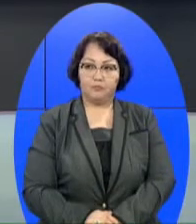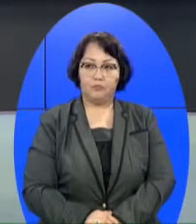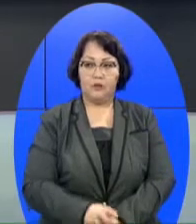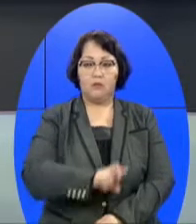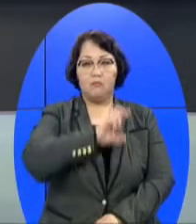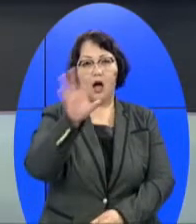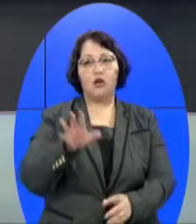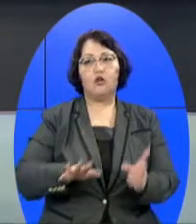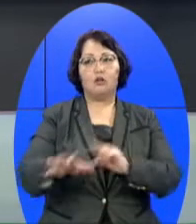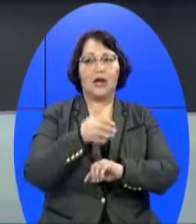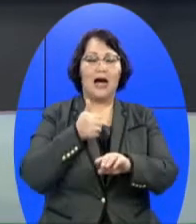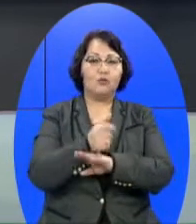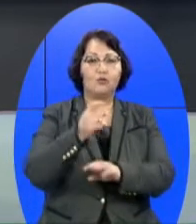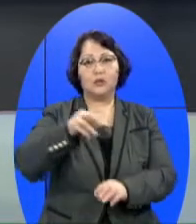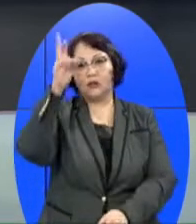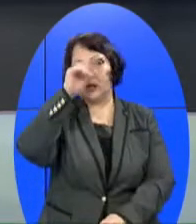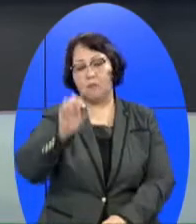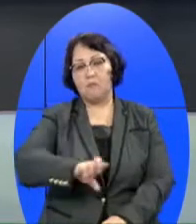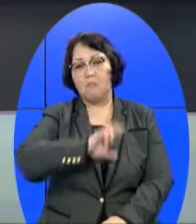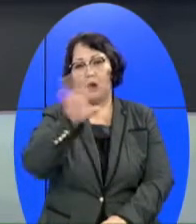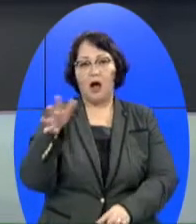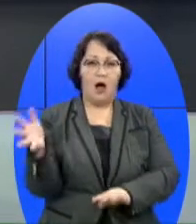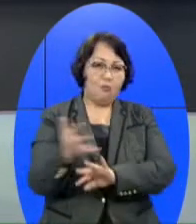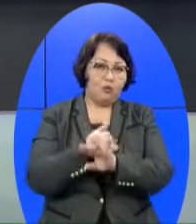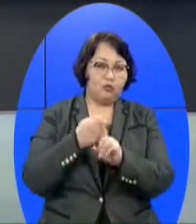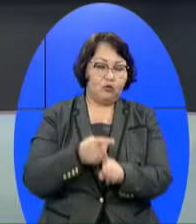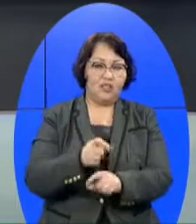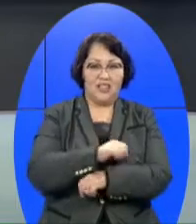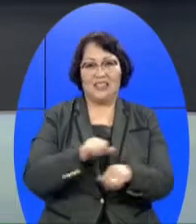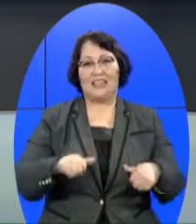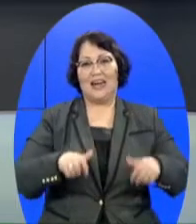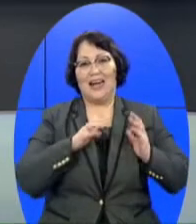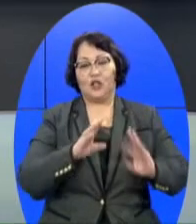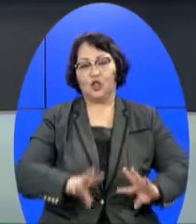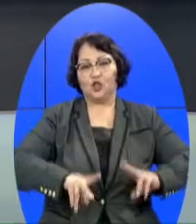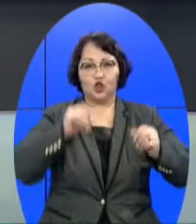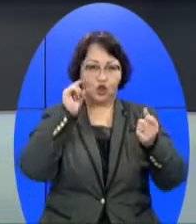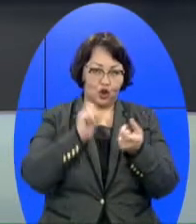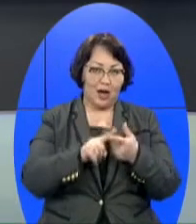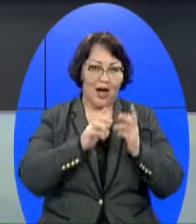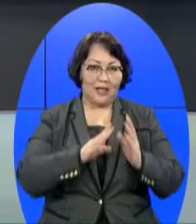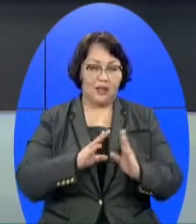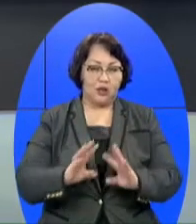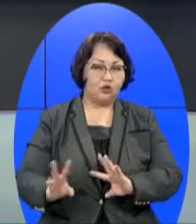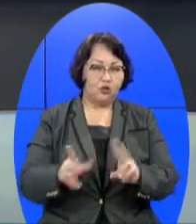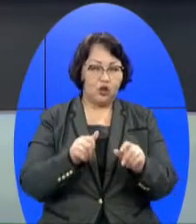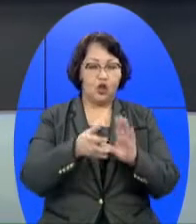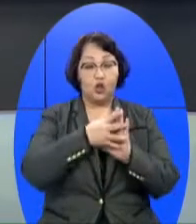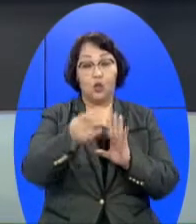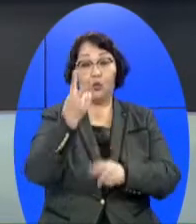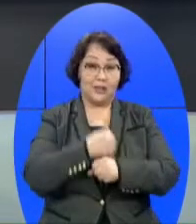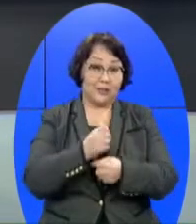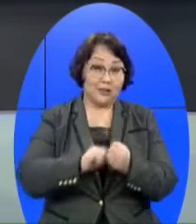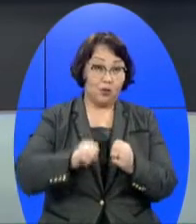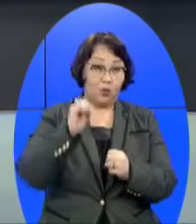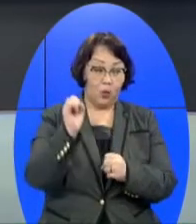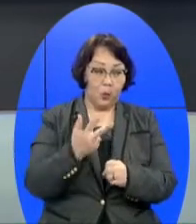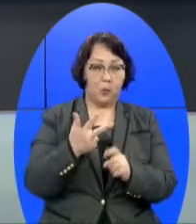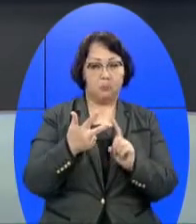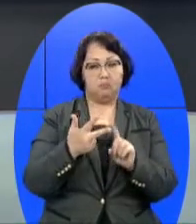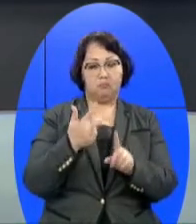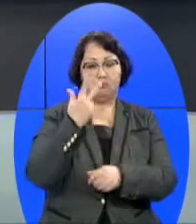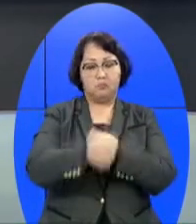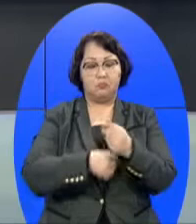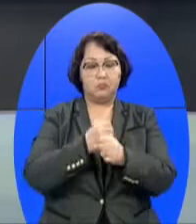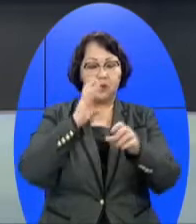Байгаль орчин аялал жуулчлалын яамнаас байгаль хамгаалалт хандах иргэдийн хандлагыг өөрчлөх зорилгоор хандлагаа өөрчлөлийн нөлөөллийн ажлыг 3 дахь жилдээ хэрэгжүүлж байна. Энэ аяны үр